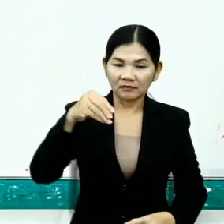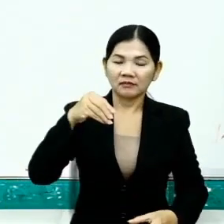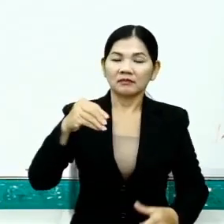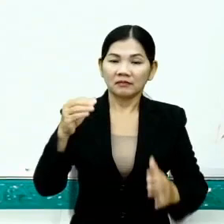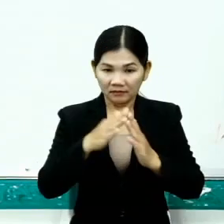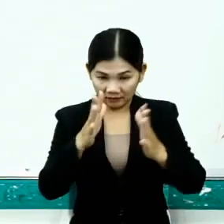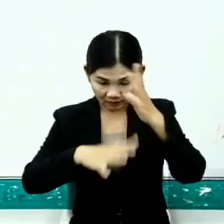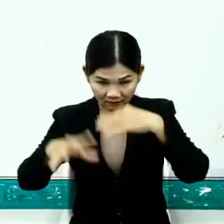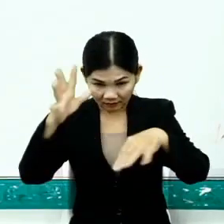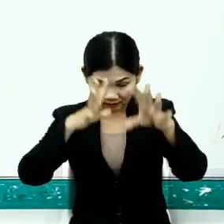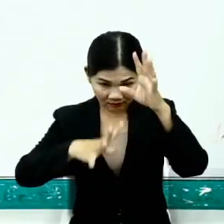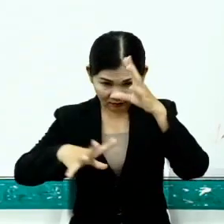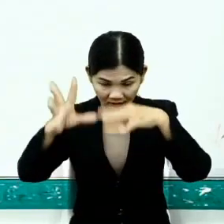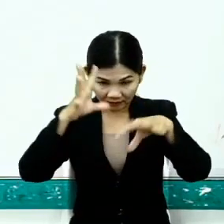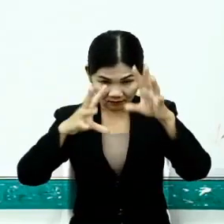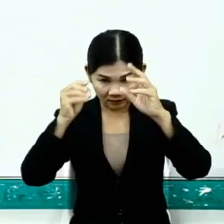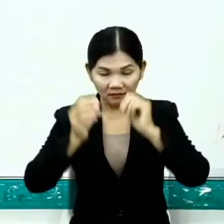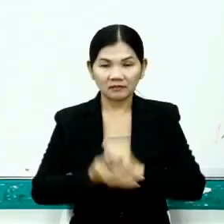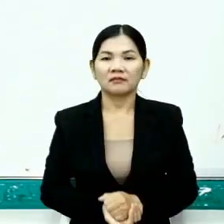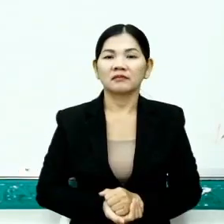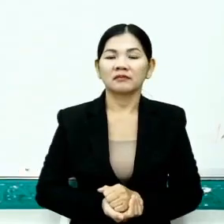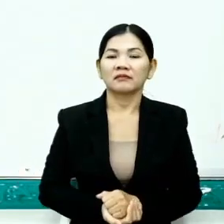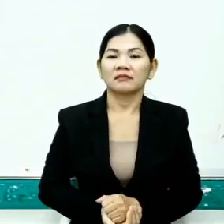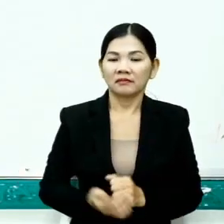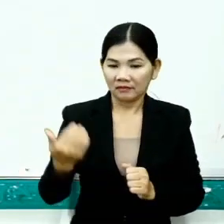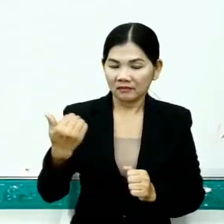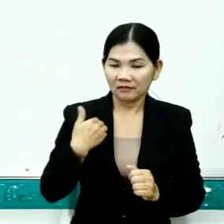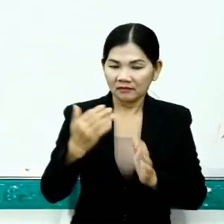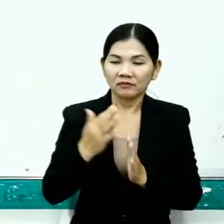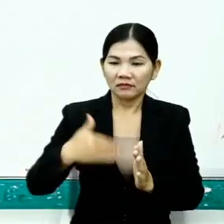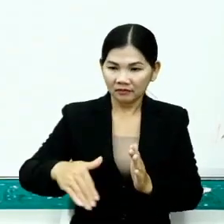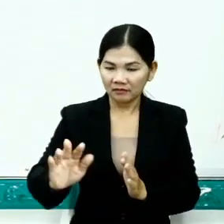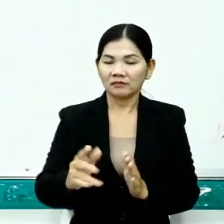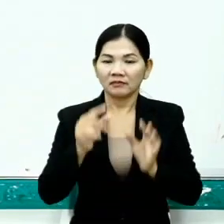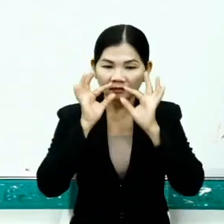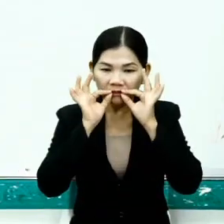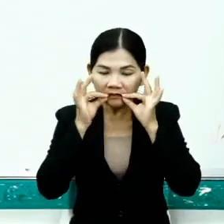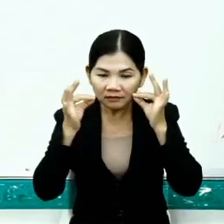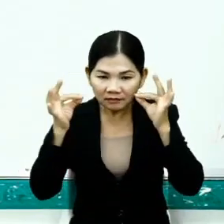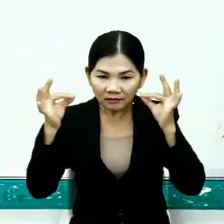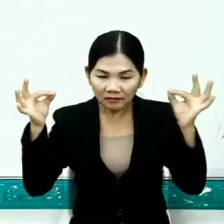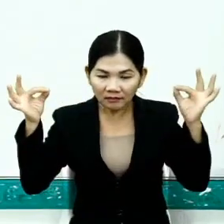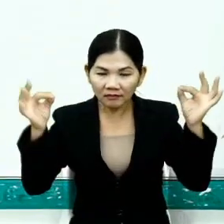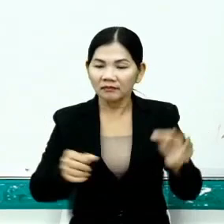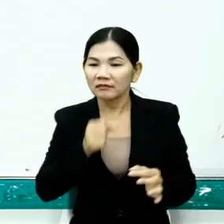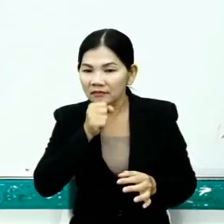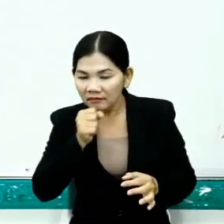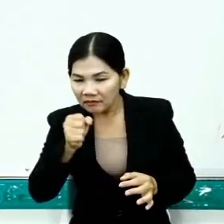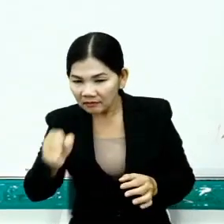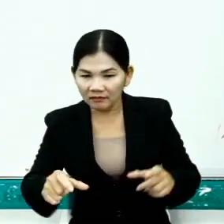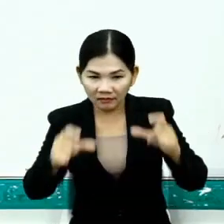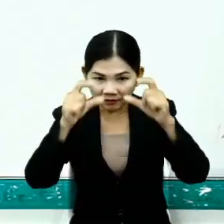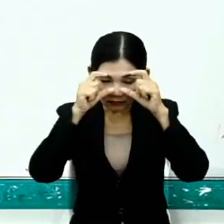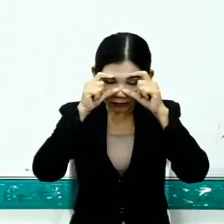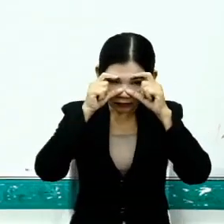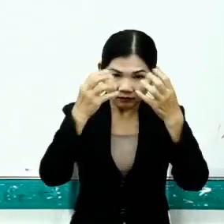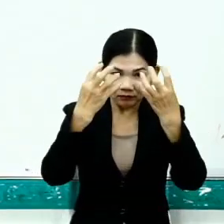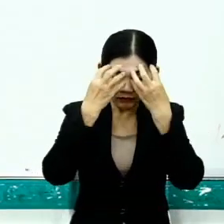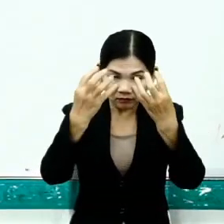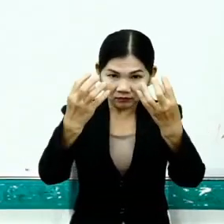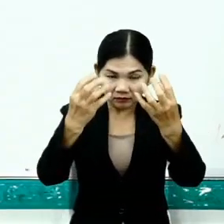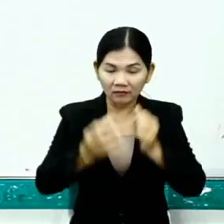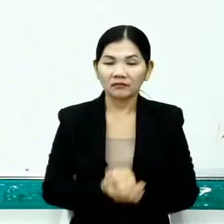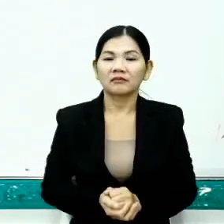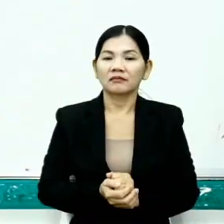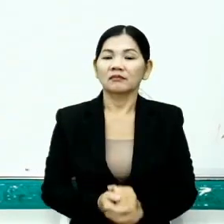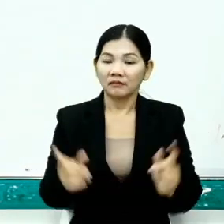cài chân pi xa la tôi chuông gì mà bẹ văn ta thầm